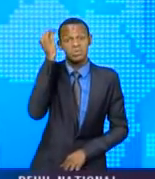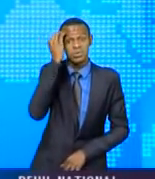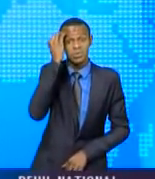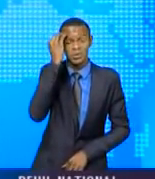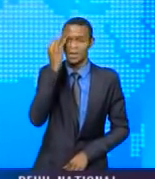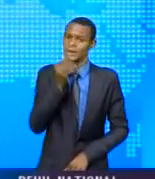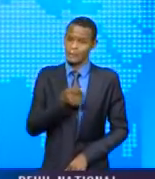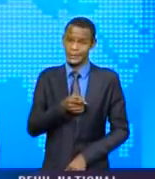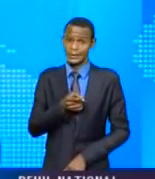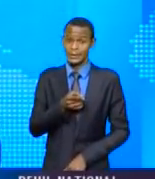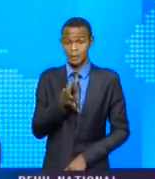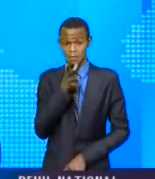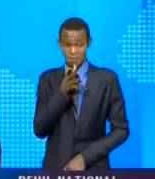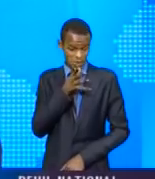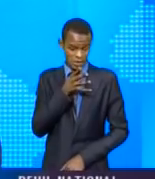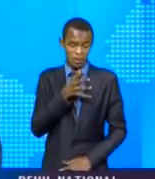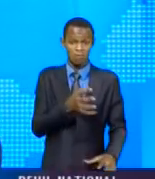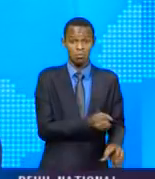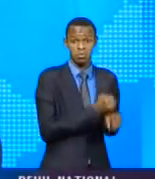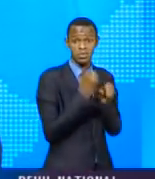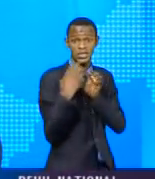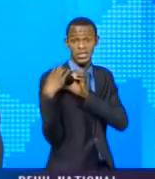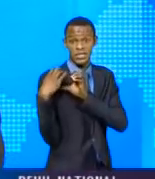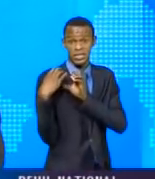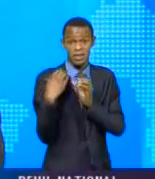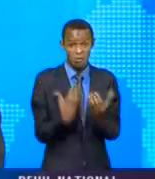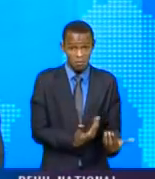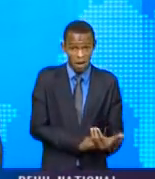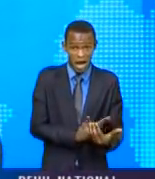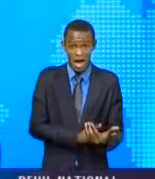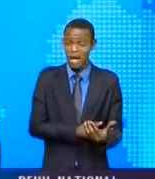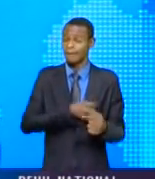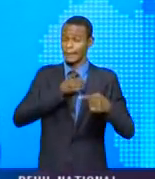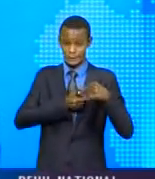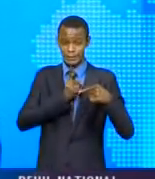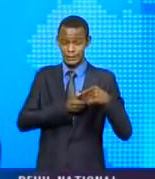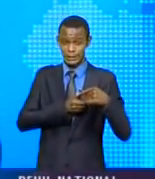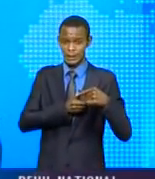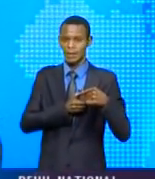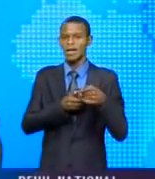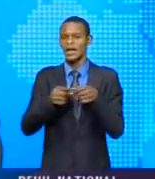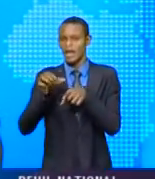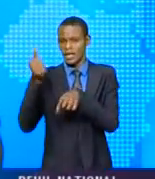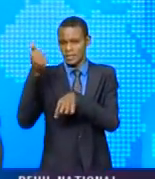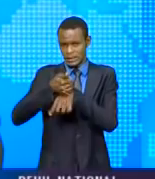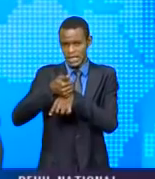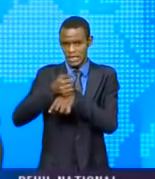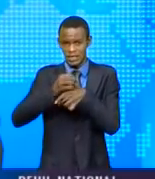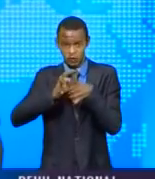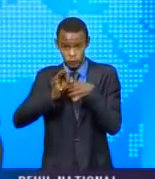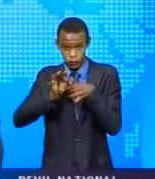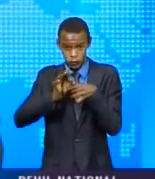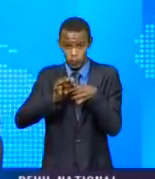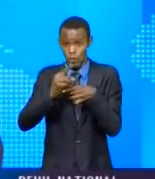la prise en charge de leurs enfants un atelier de formation sur l'autonomisation et la gestion des activités génératrices